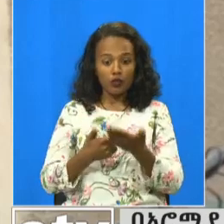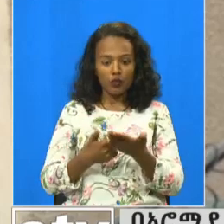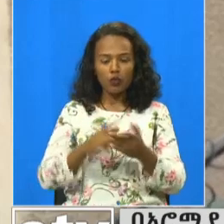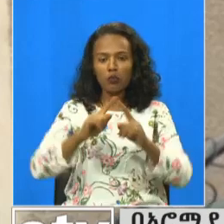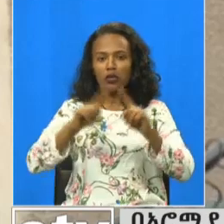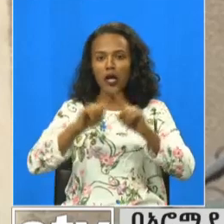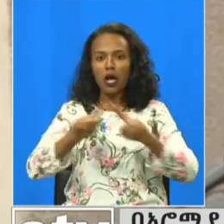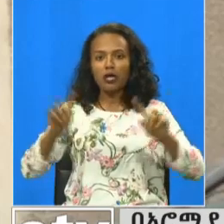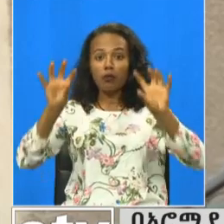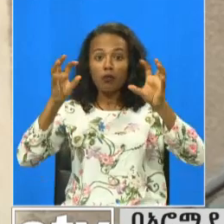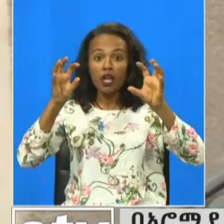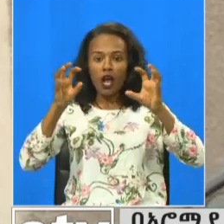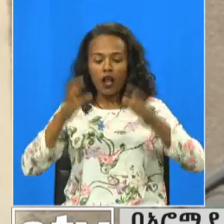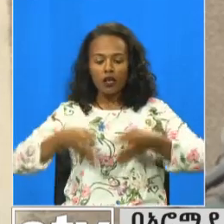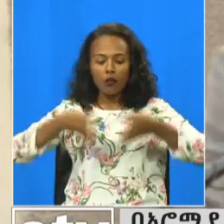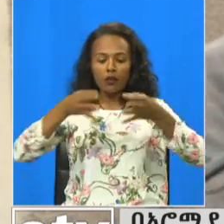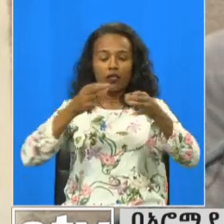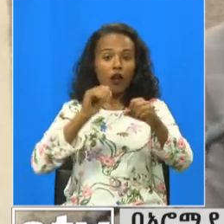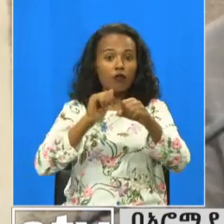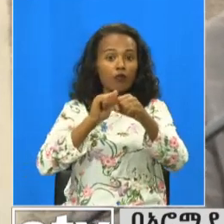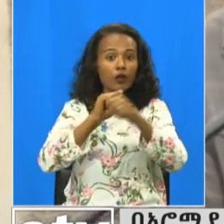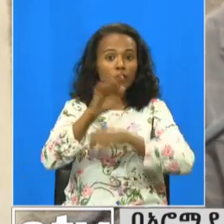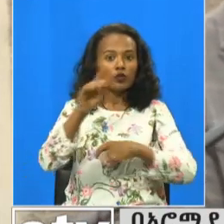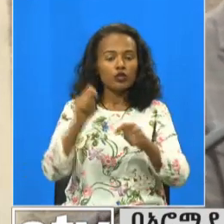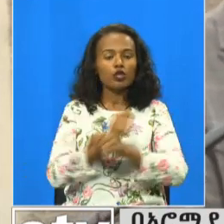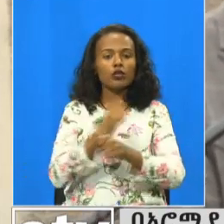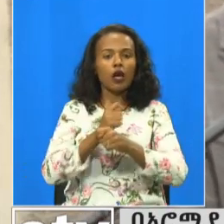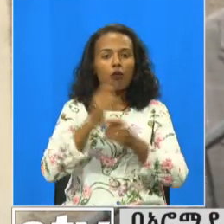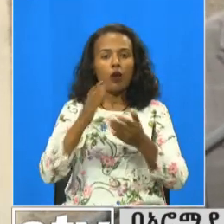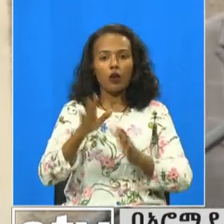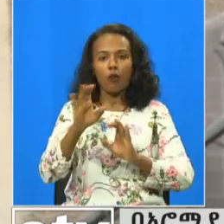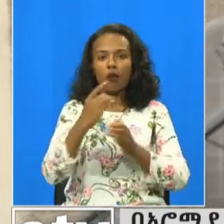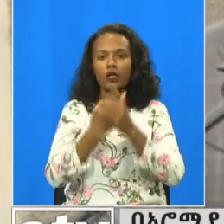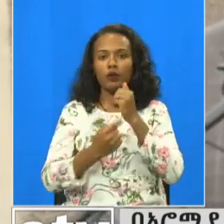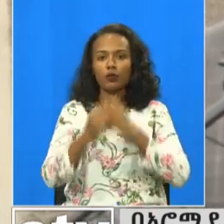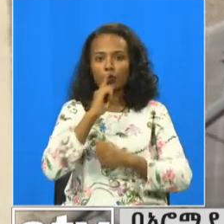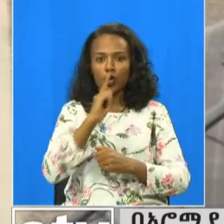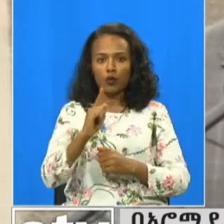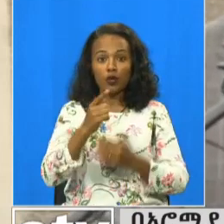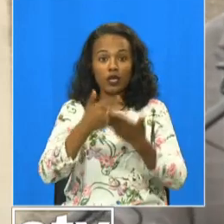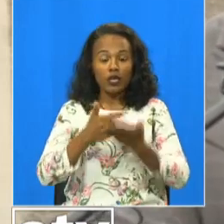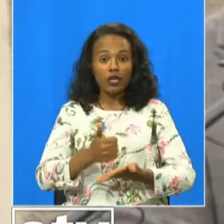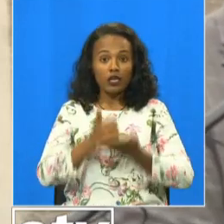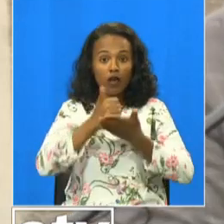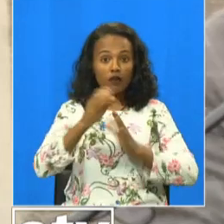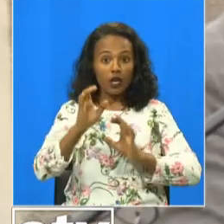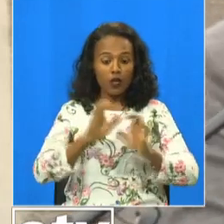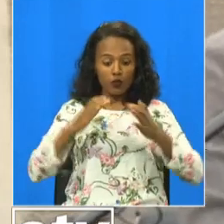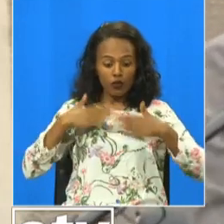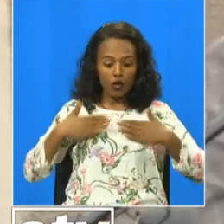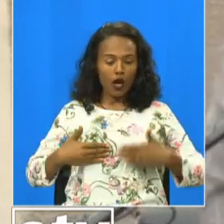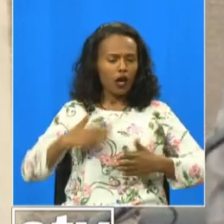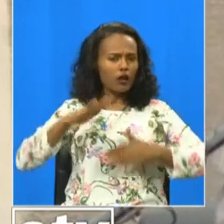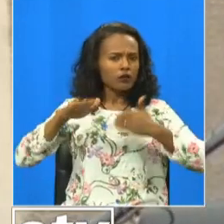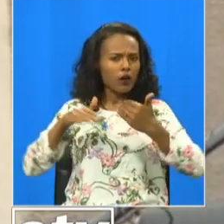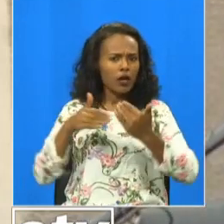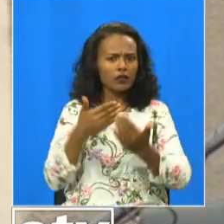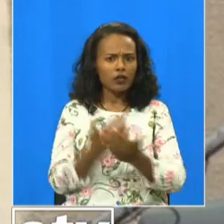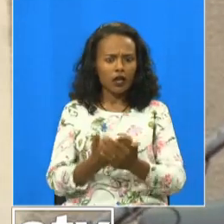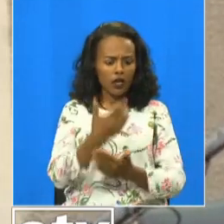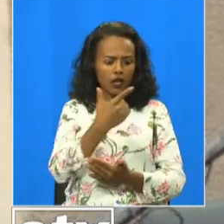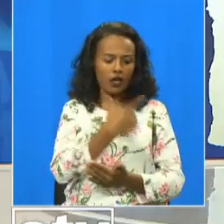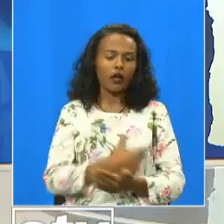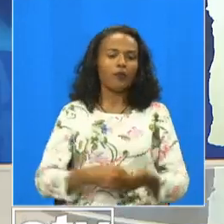በተለያዩ መገናኛ ብዙሃን የሚተላለፉ መልእክቶችን ተግባራዊ በማድረግ ብቻ ነው። ይህን ድጋፍ ያደረጉልን አካላት በአጠቃላይ